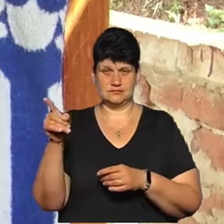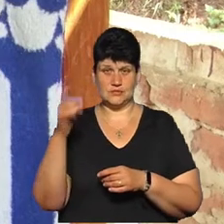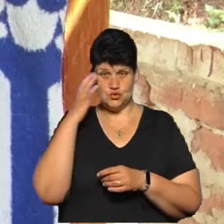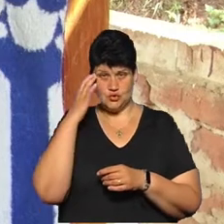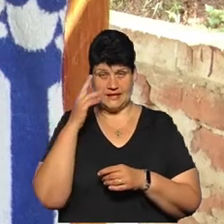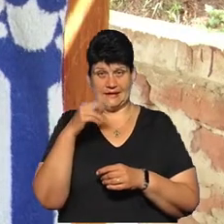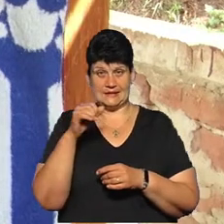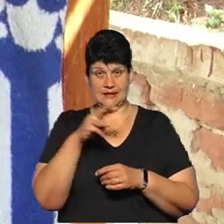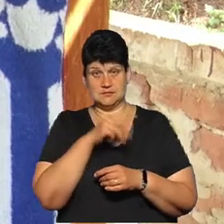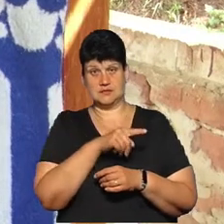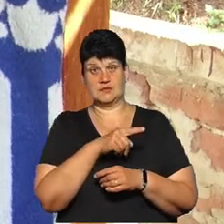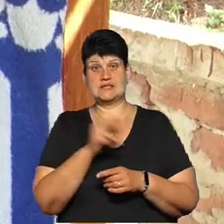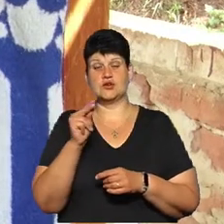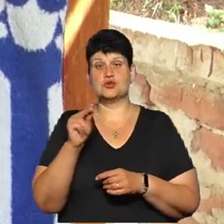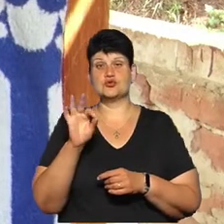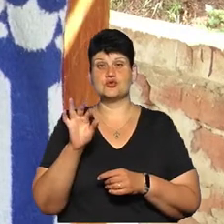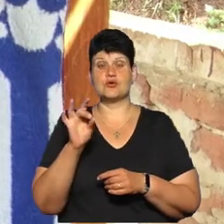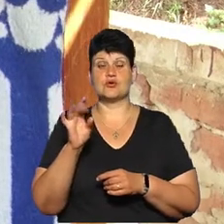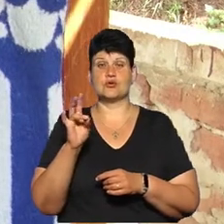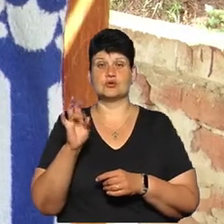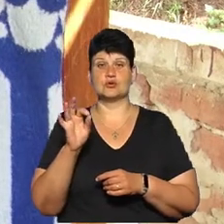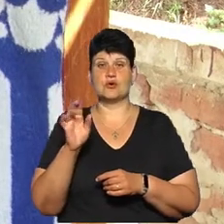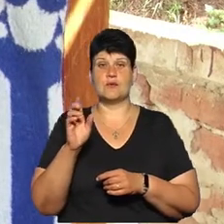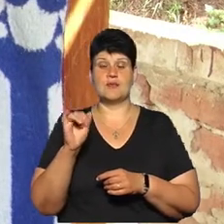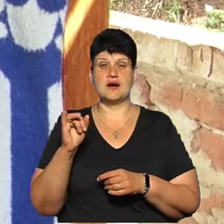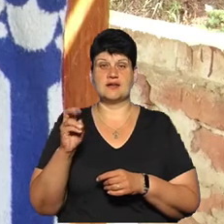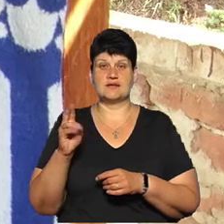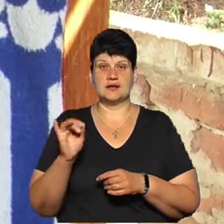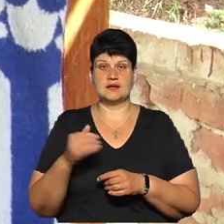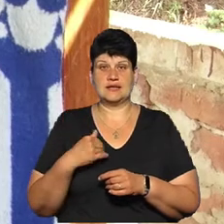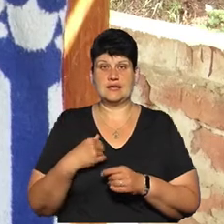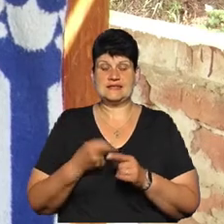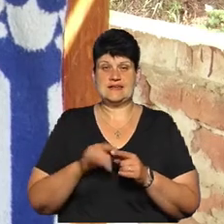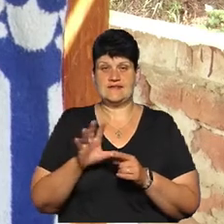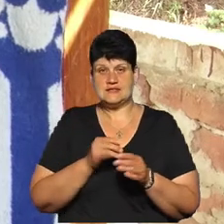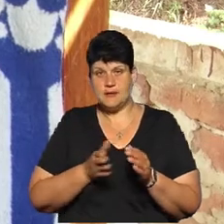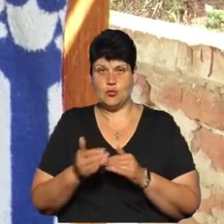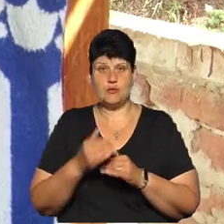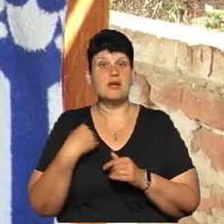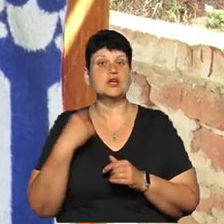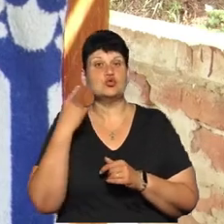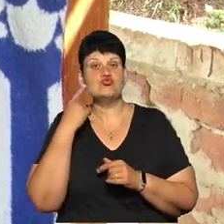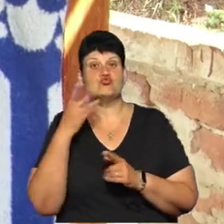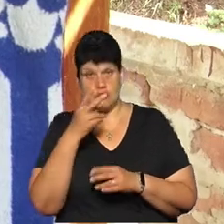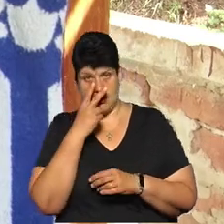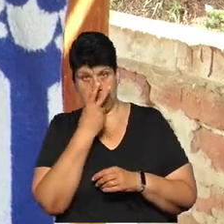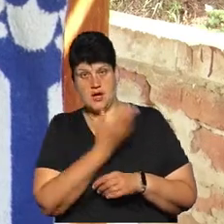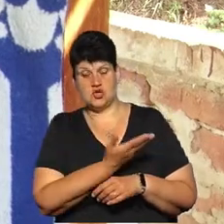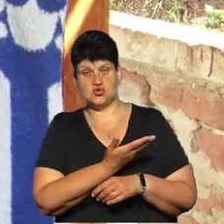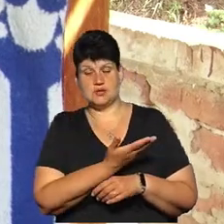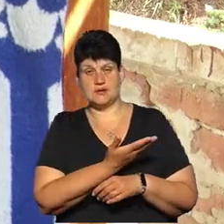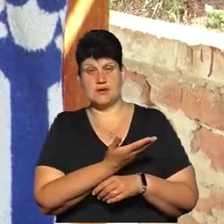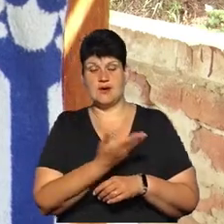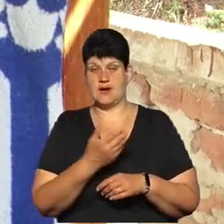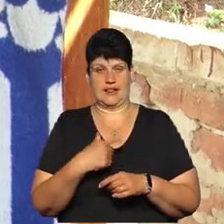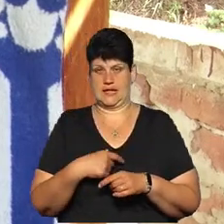це Чорнобаївка. Благодаря Богу, нас це все просто обходило стороною. Ми це чули, бачили, але на собі